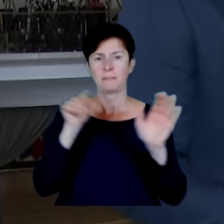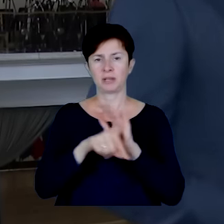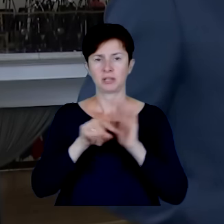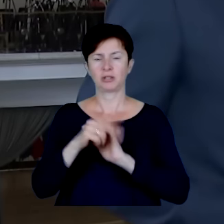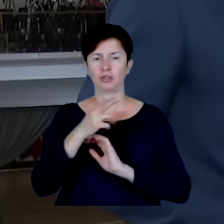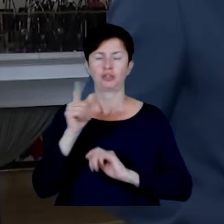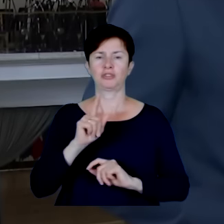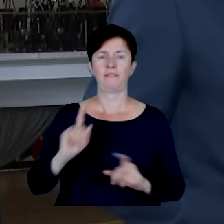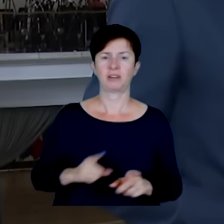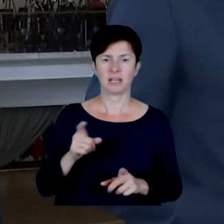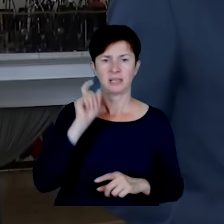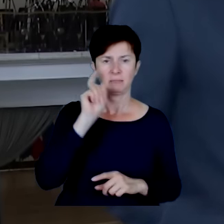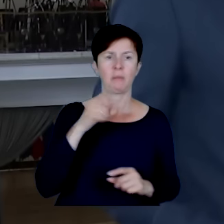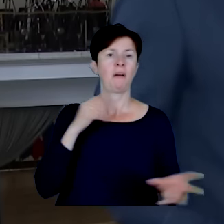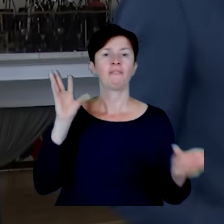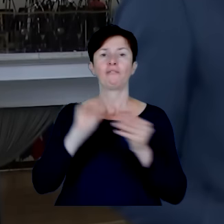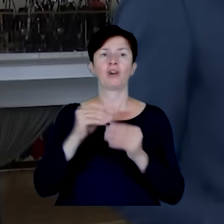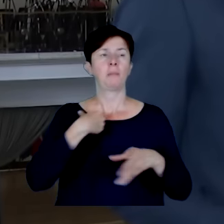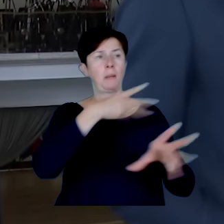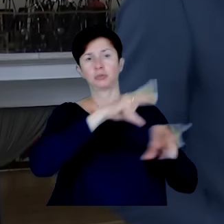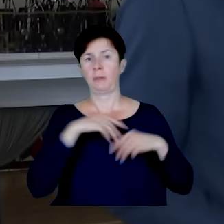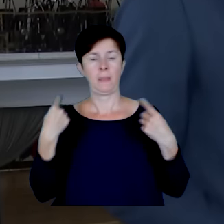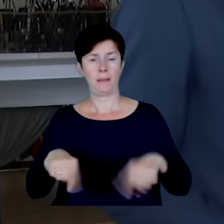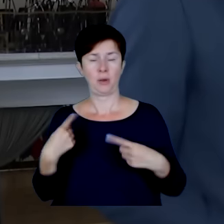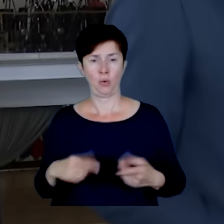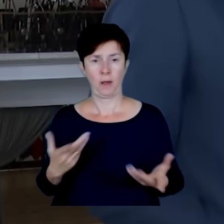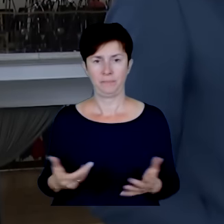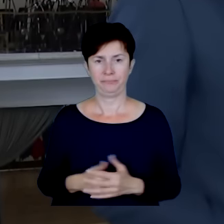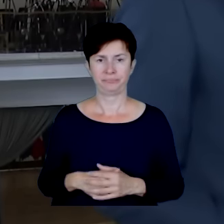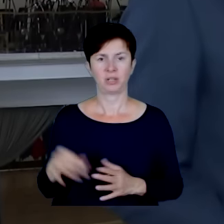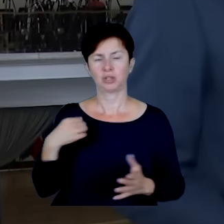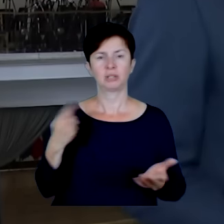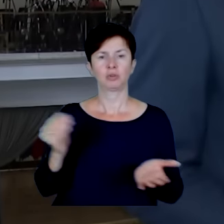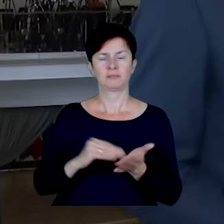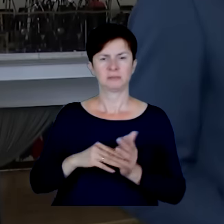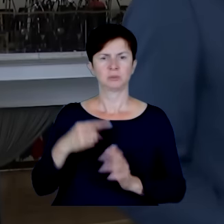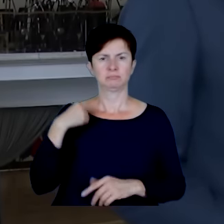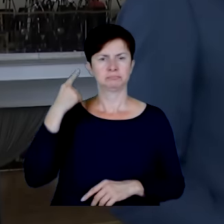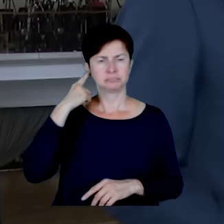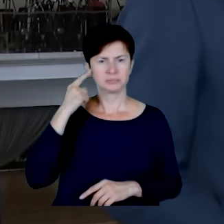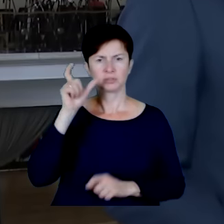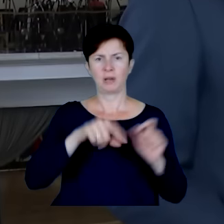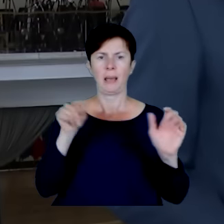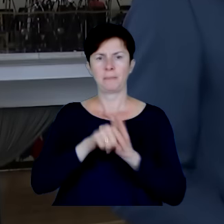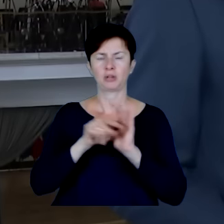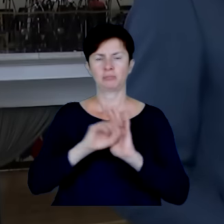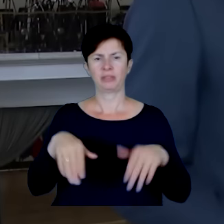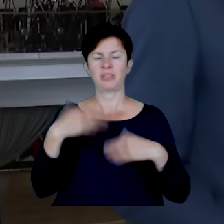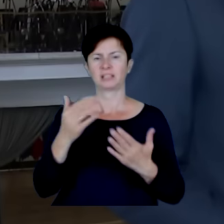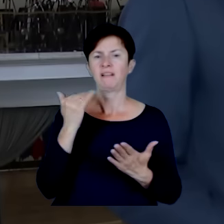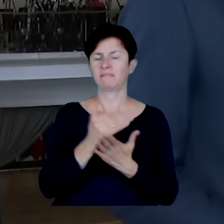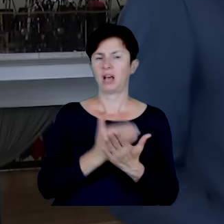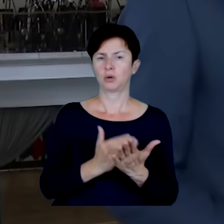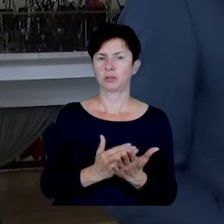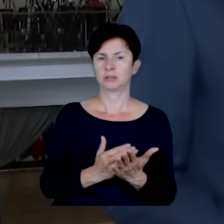Niemcy, bo do tej pory ich nie przyjęliśmy. Więc, a dodatkowo słychać jeszcze o potrzebie zapewnienia tym migrantom takich warunków bytu,